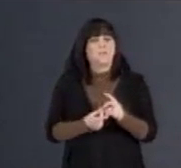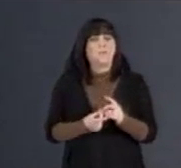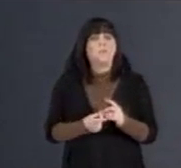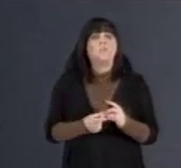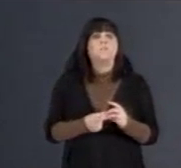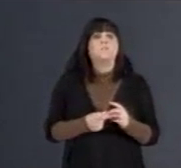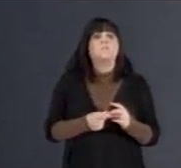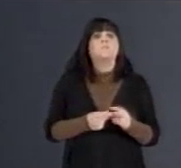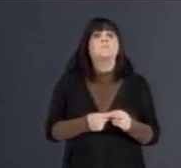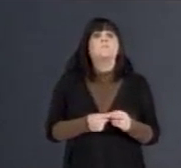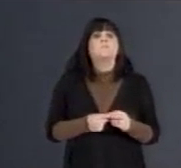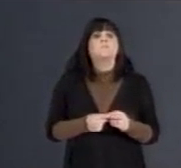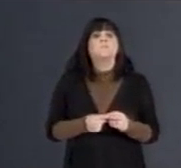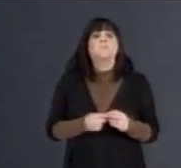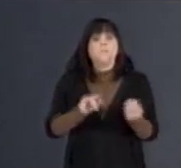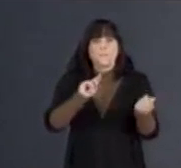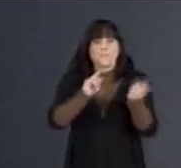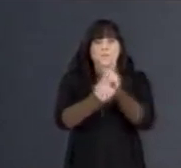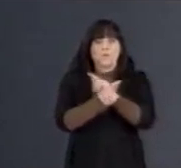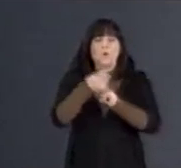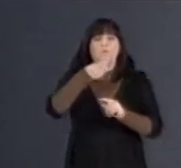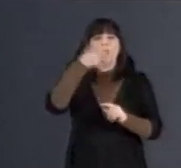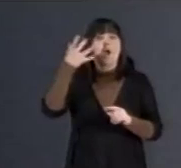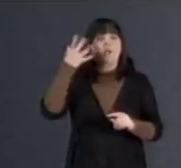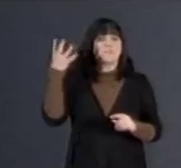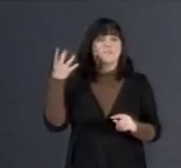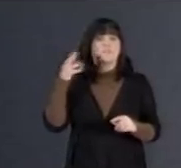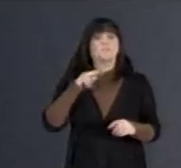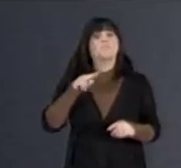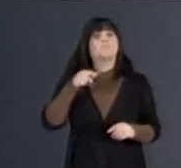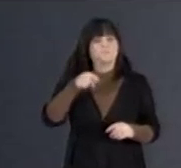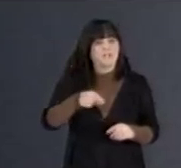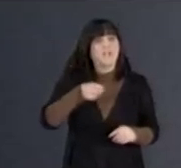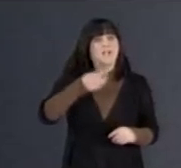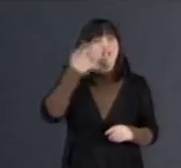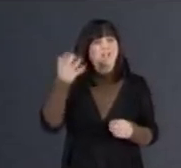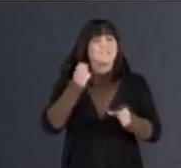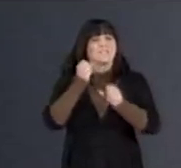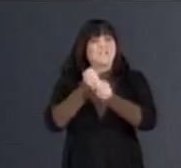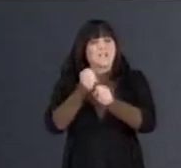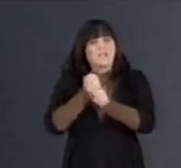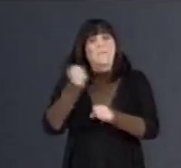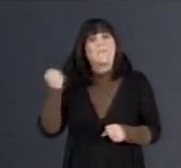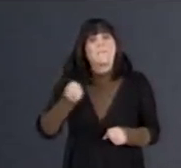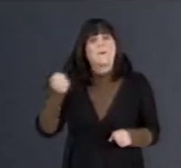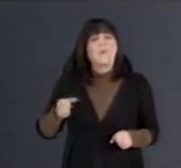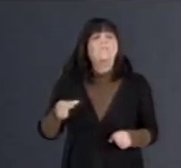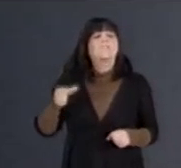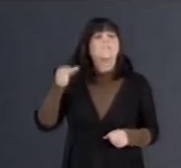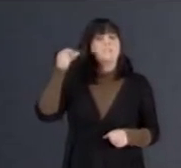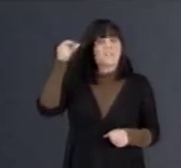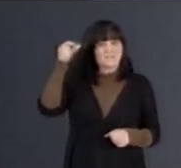Jig-gas jambil-għum-għas. U dal-għas tħistat ħadden power station bie. Fil-fad kul min jittħol fil